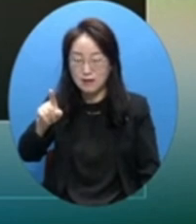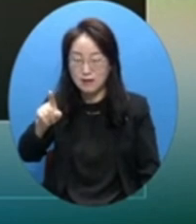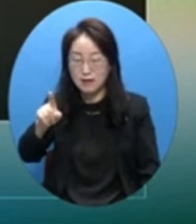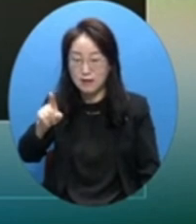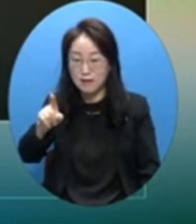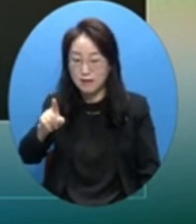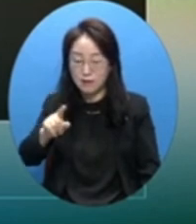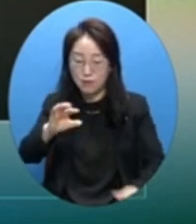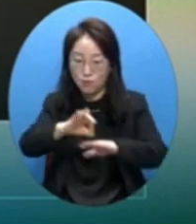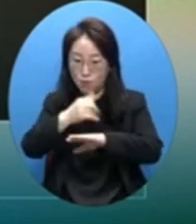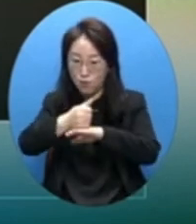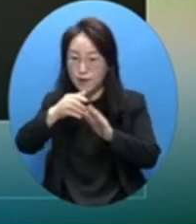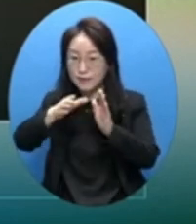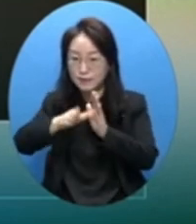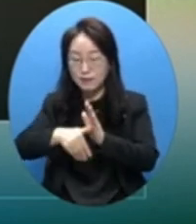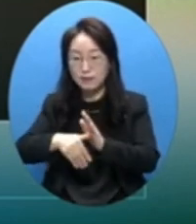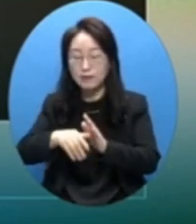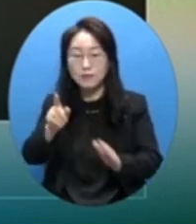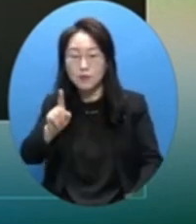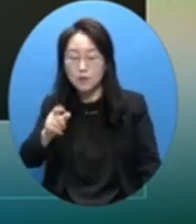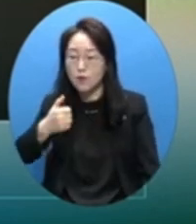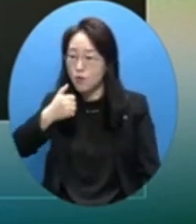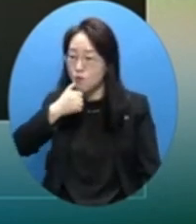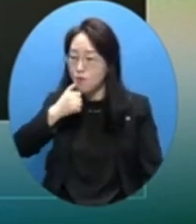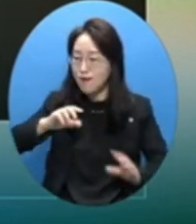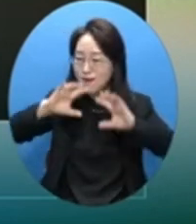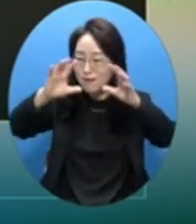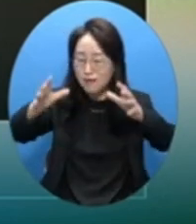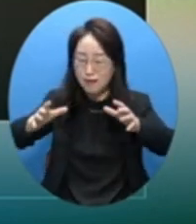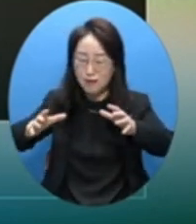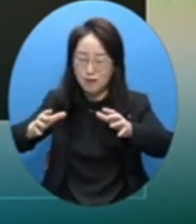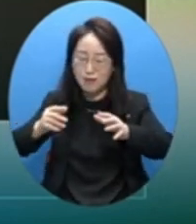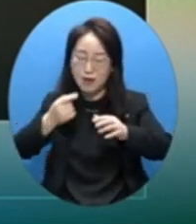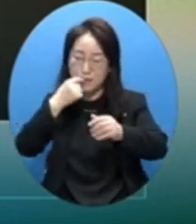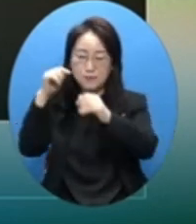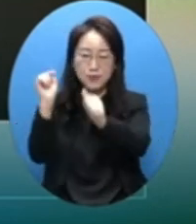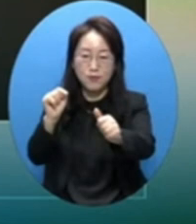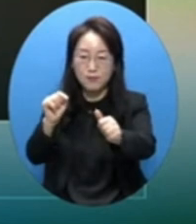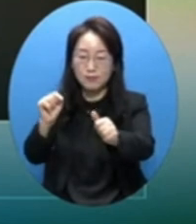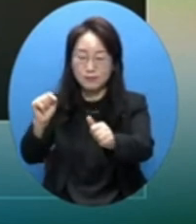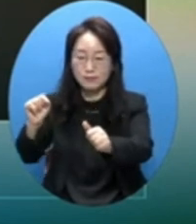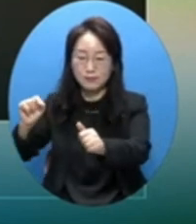시대에 로마제국의 온 나라의 명령을 내립니다 가서